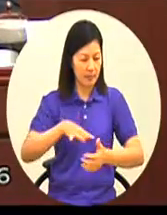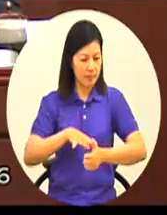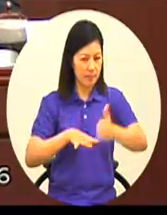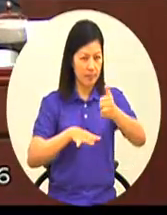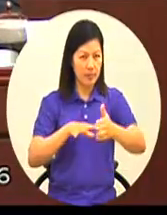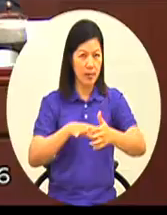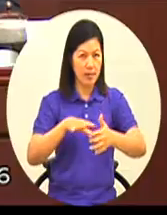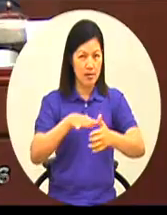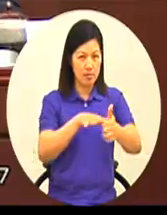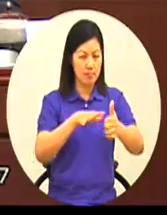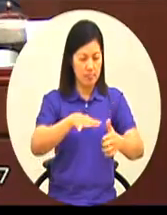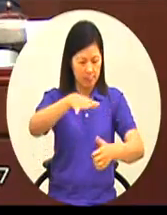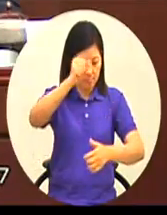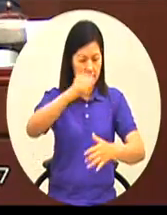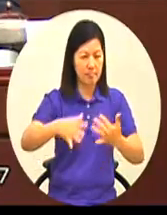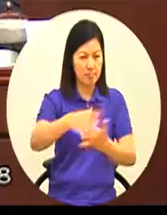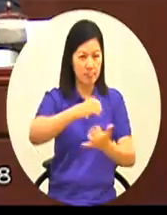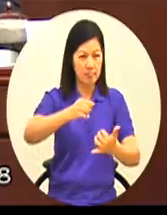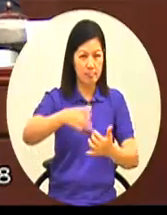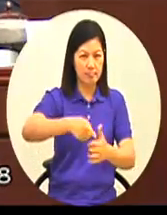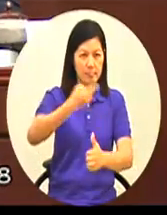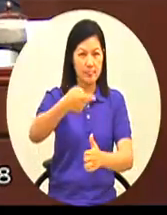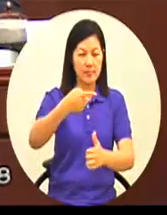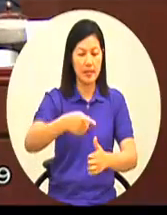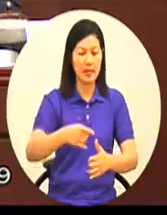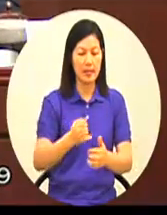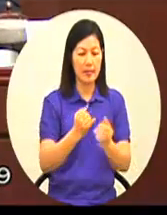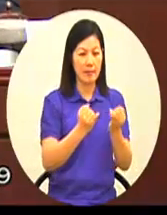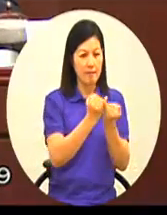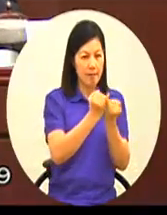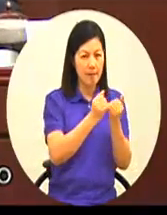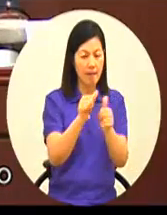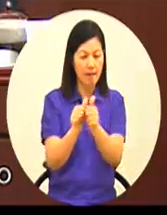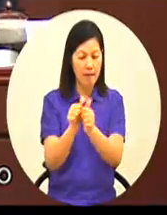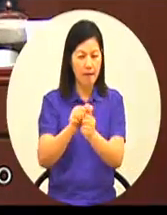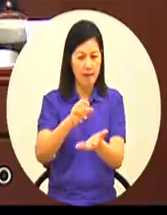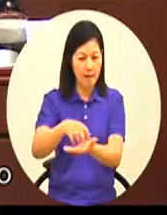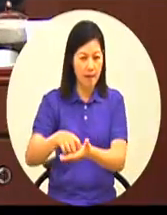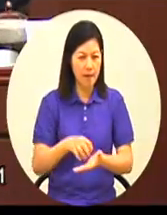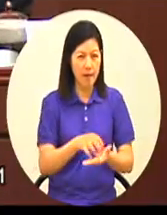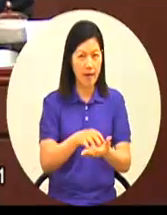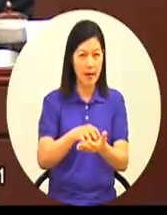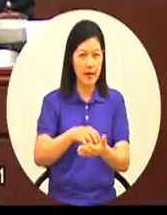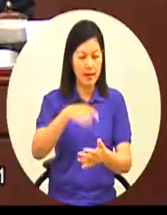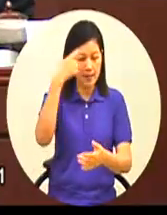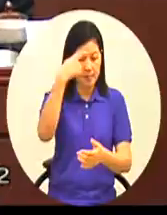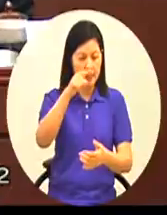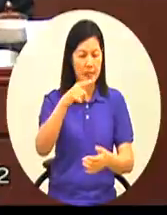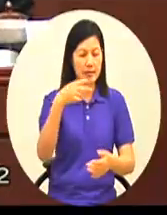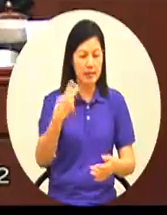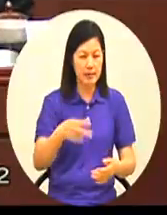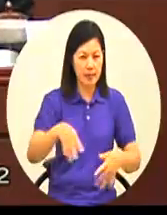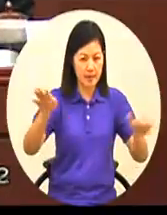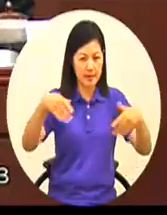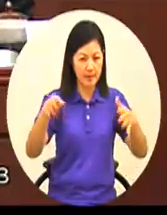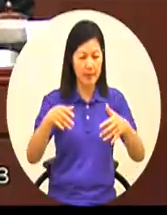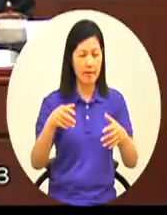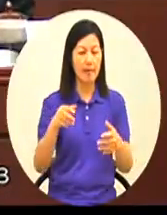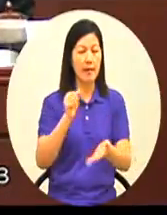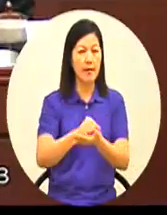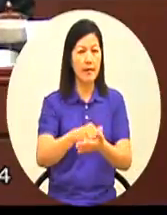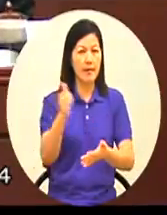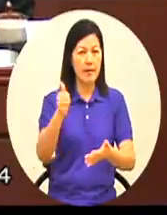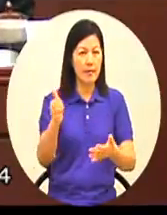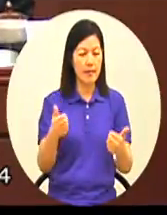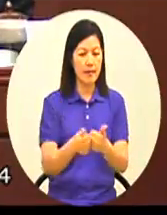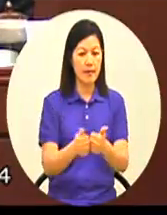先，我们已经推出了我们同志伴侣证，这个同志伴侣证会在明天我们会召开一个记者会，我